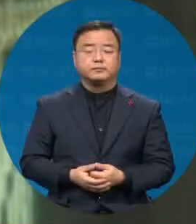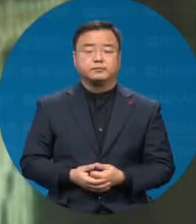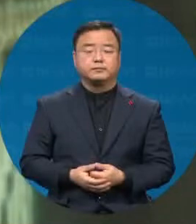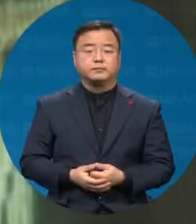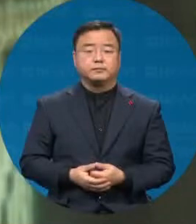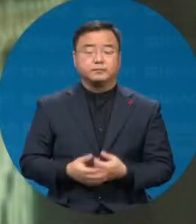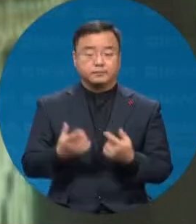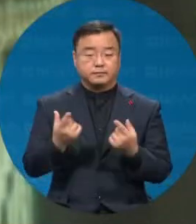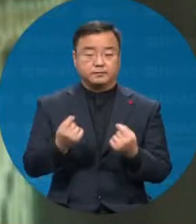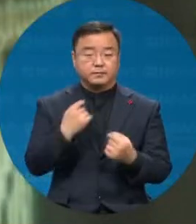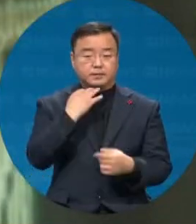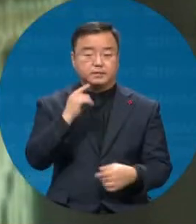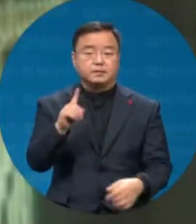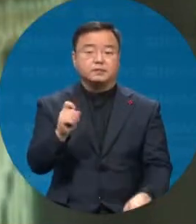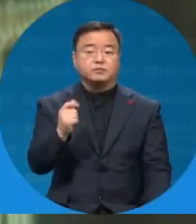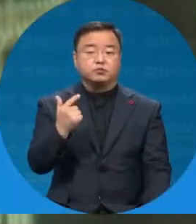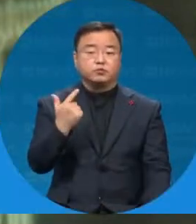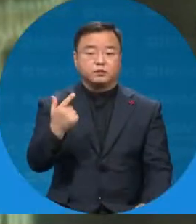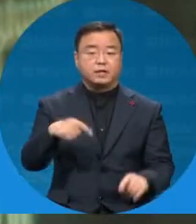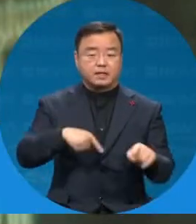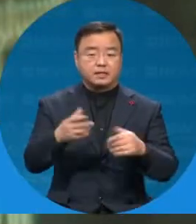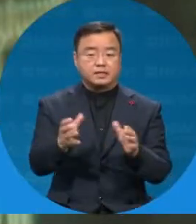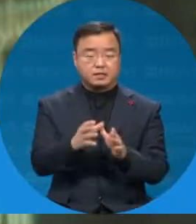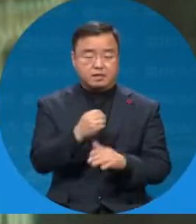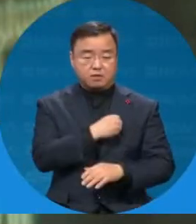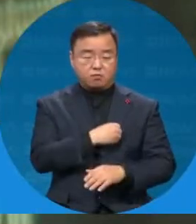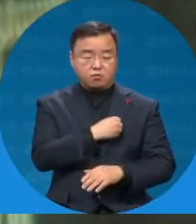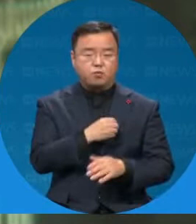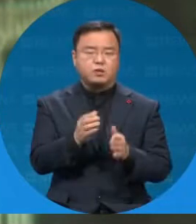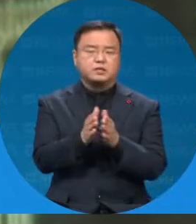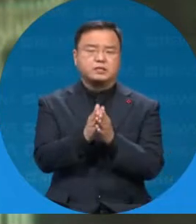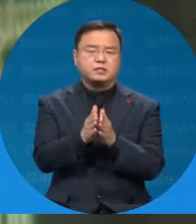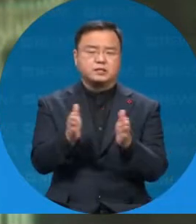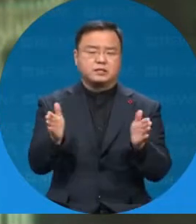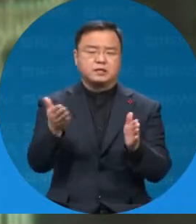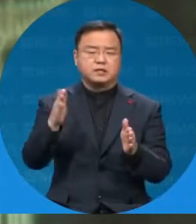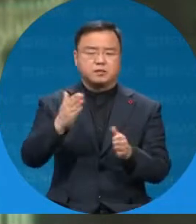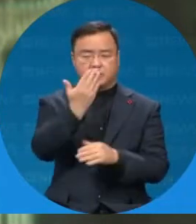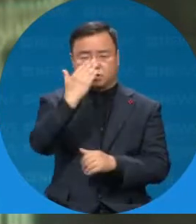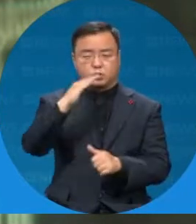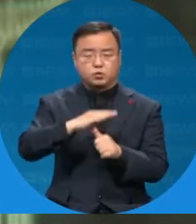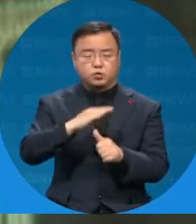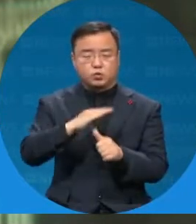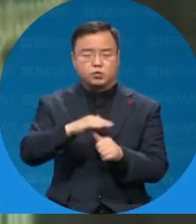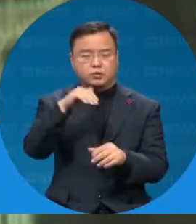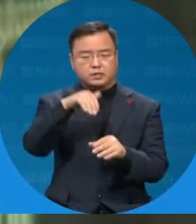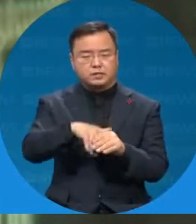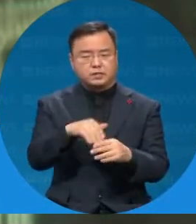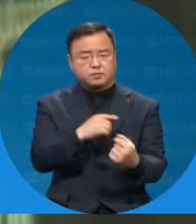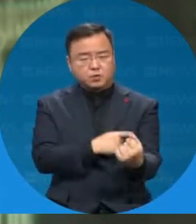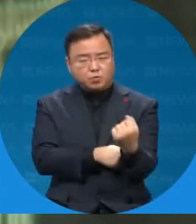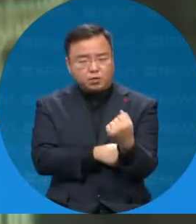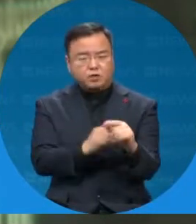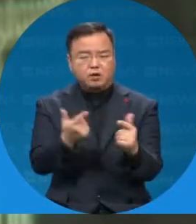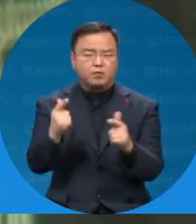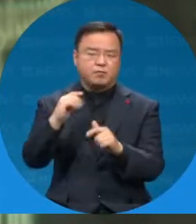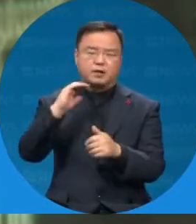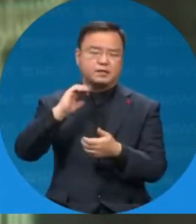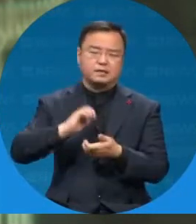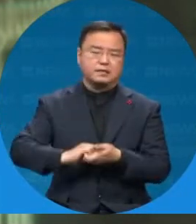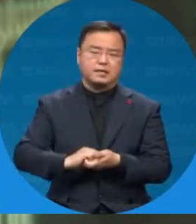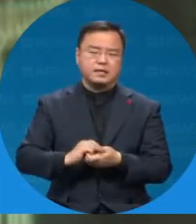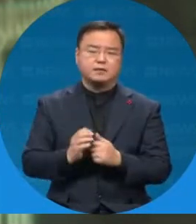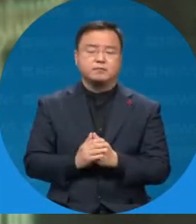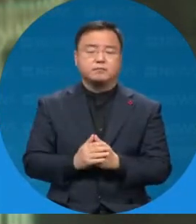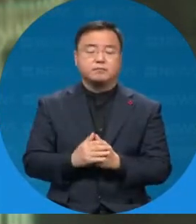자 이렇게 만 16세 당원 시대가 열렸지만 여전히 청소년 참정권 에는 제약이 많습니다 만 18세